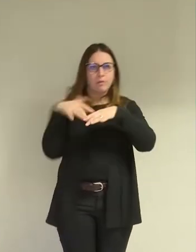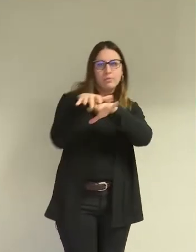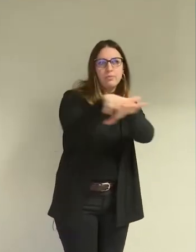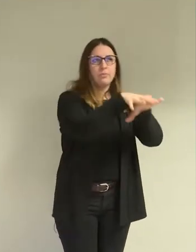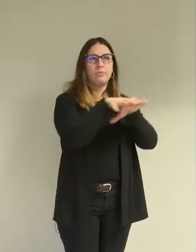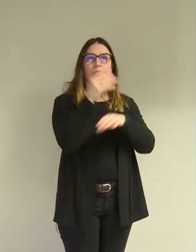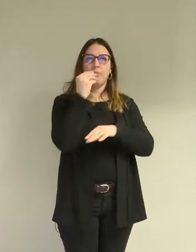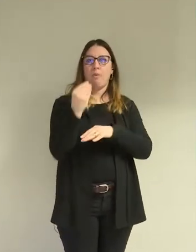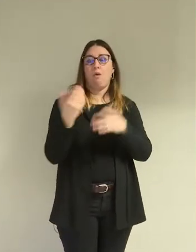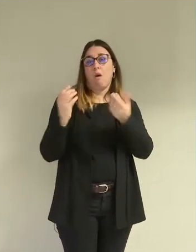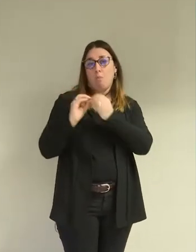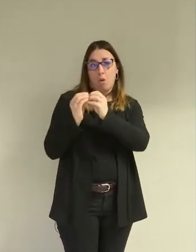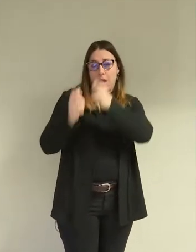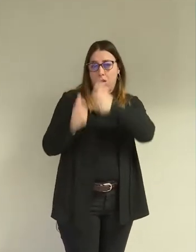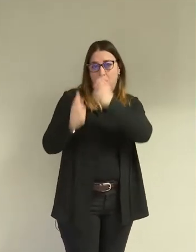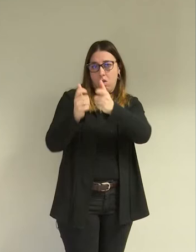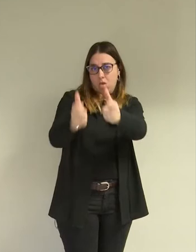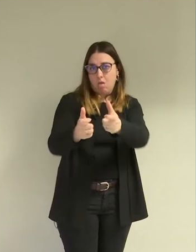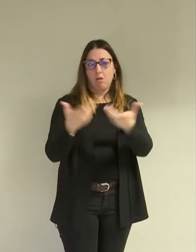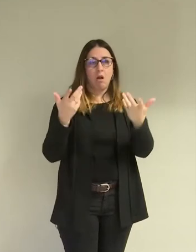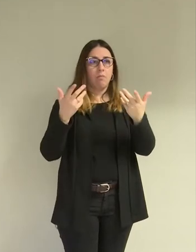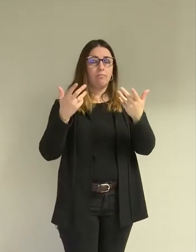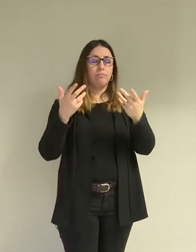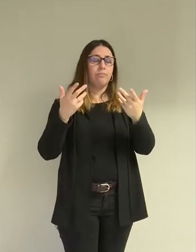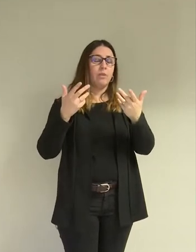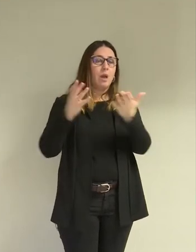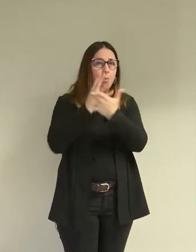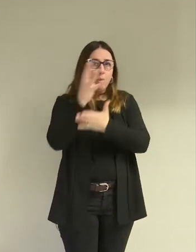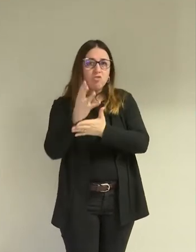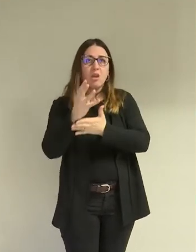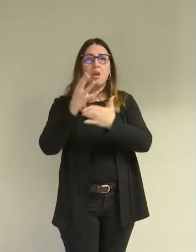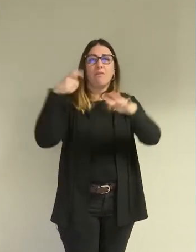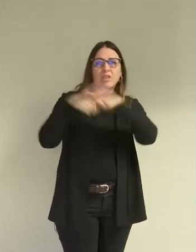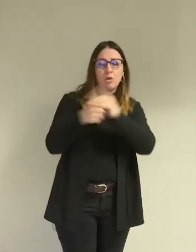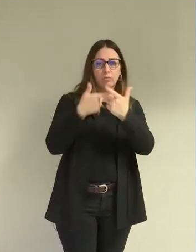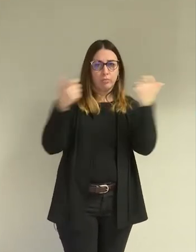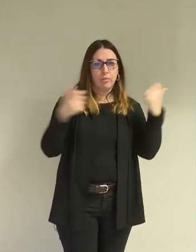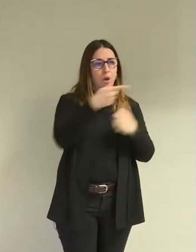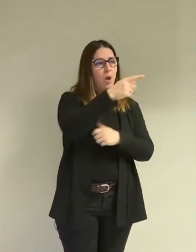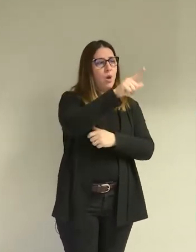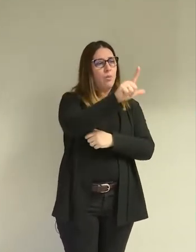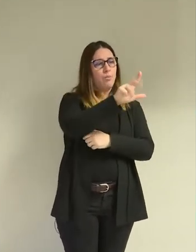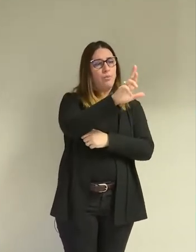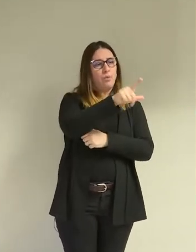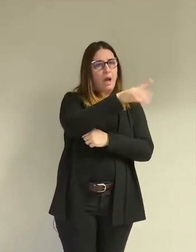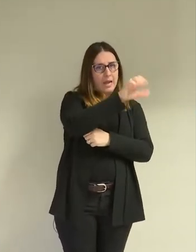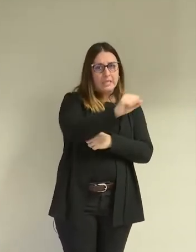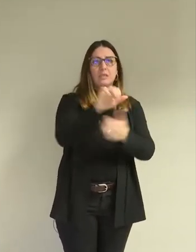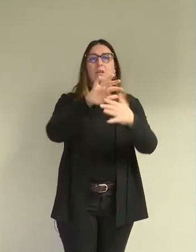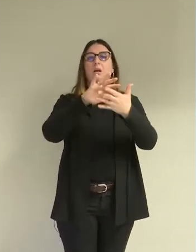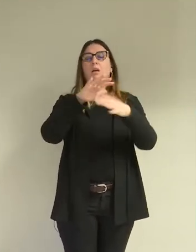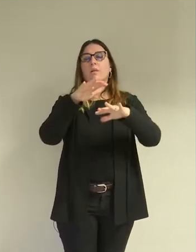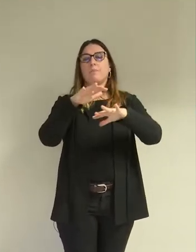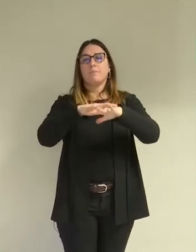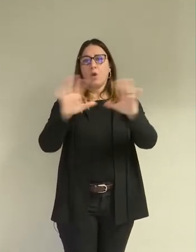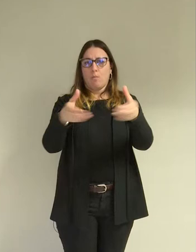difficultés structurelles sur le montage choisi et discuter entre le bailleur social pluraliste et le collectif d'habitants la vie la métropole